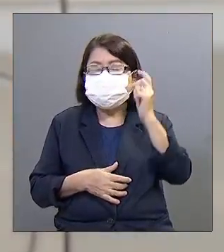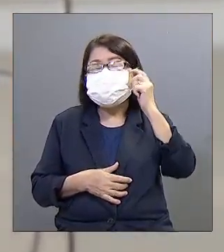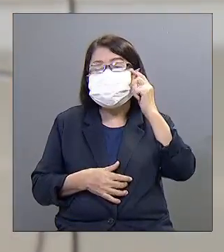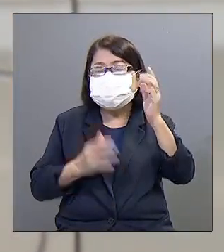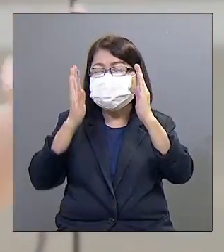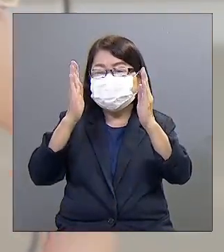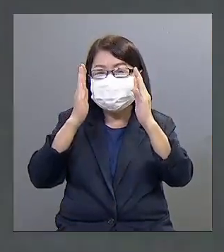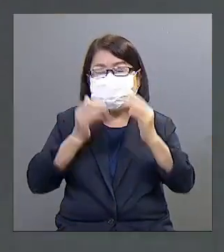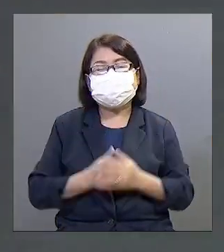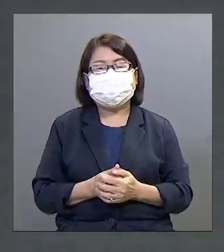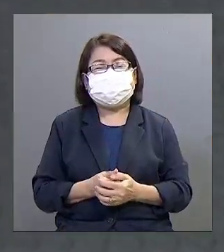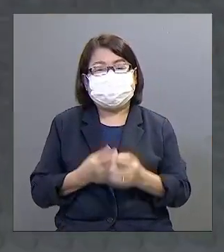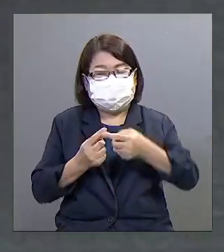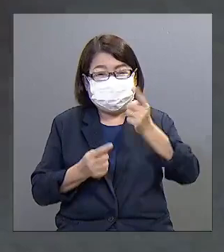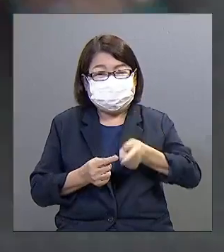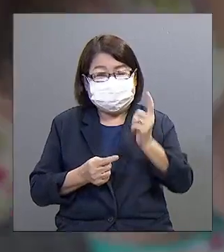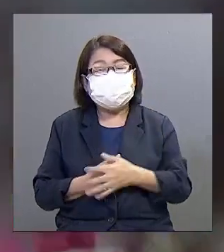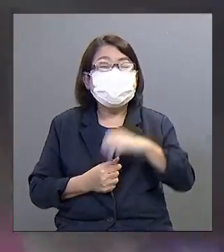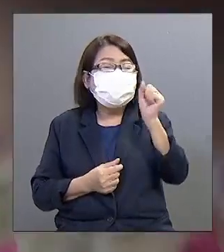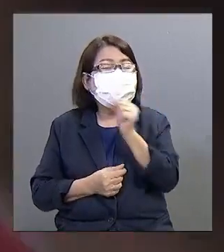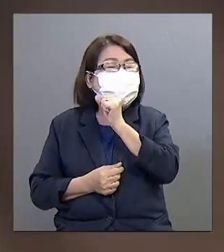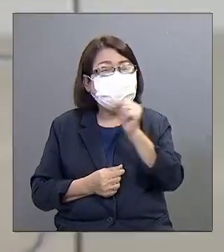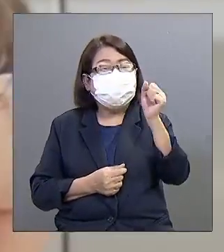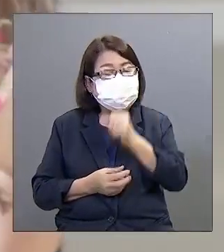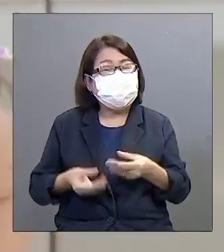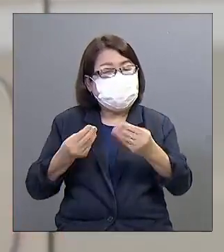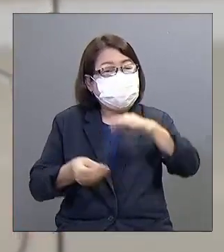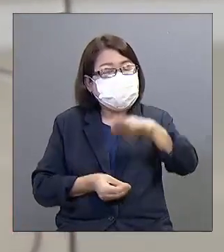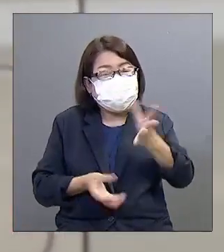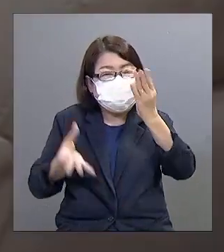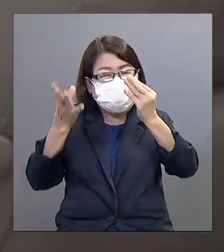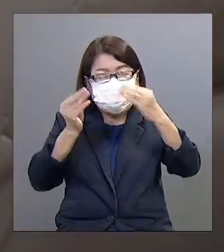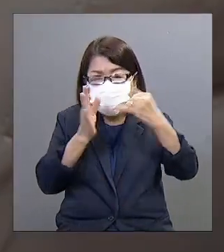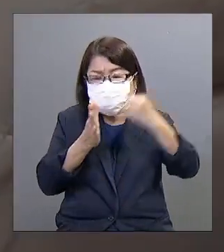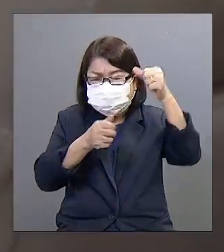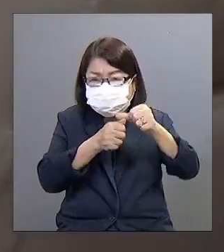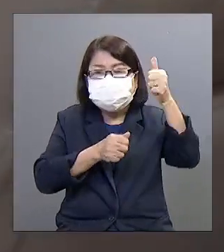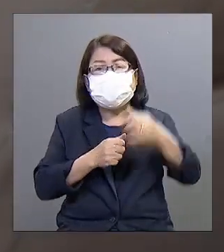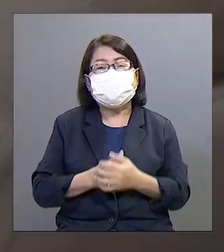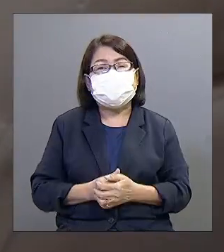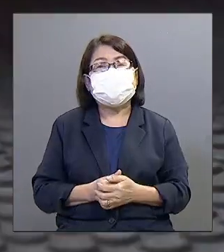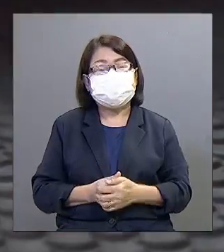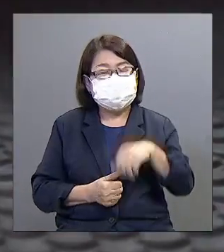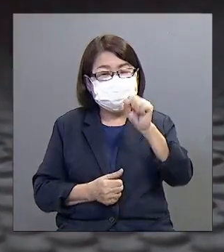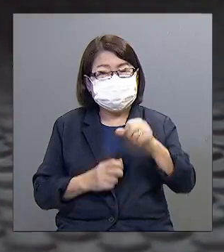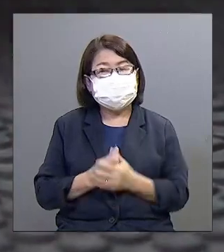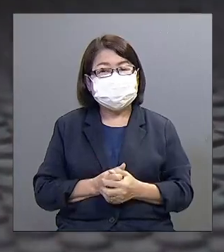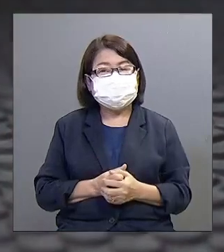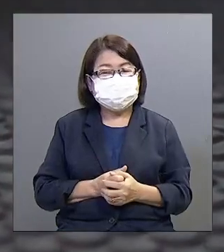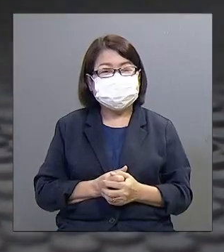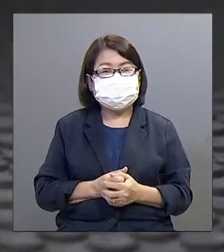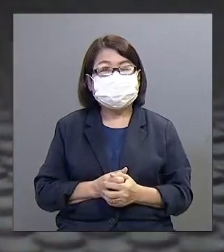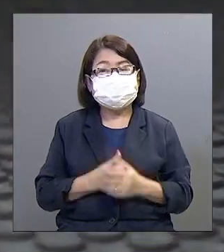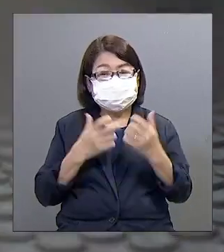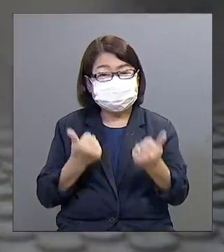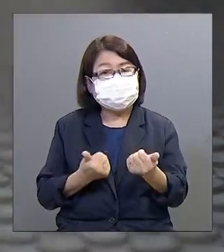ืจงๆ จะบอกวาเพลงเป็อะไรที่ทำให้เด็กจดจำได้ใช่่งมี Baby Shark ทเม